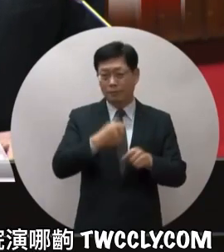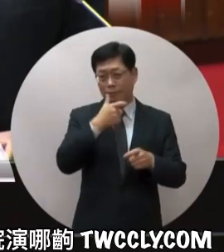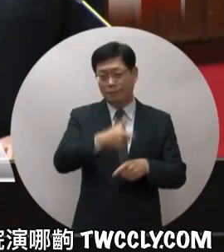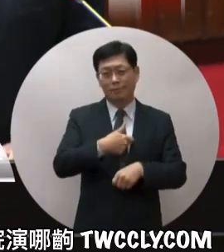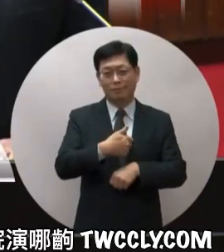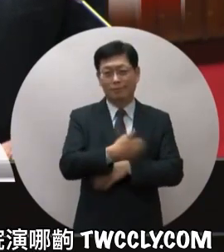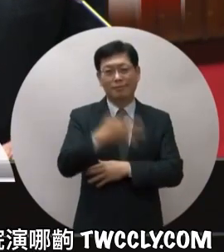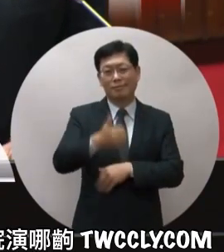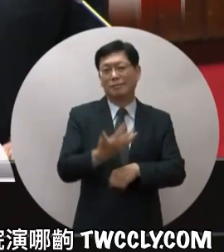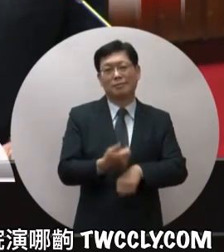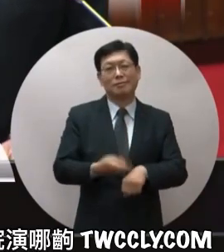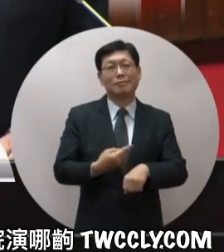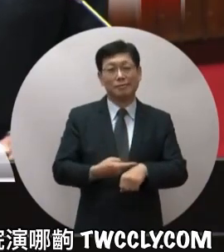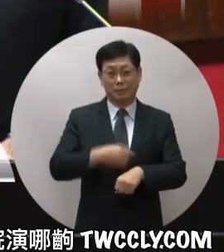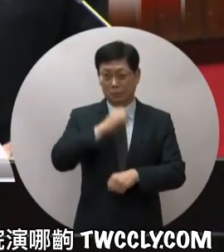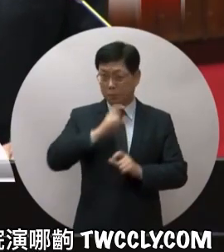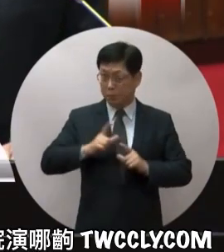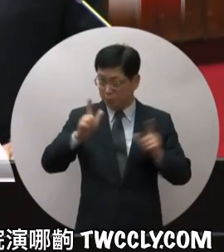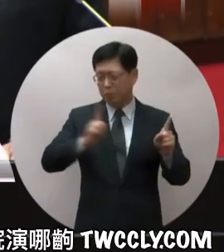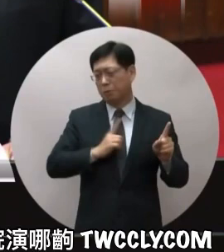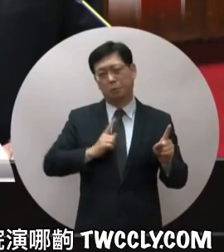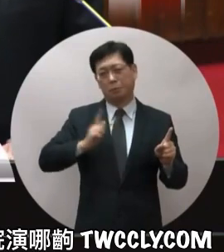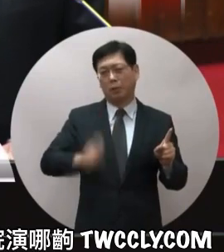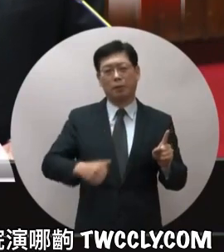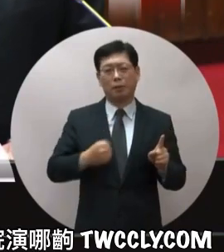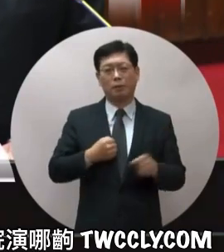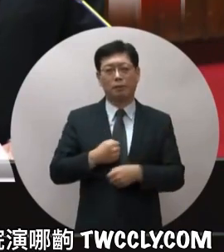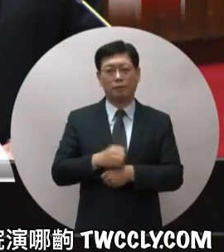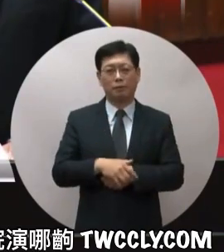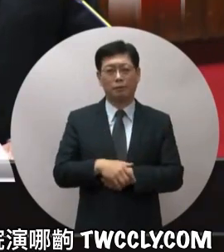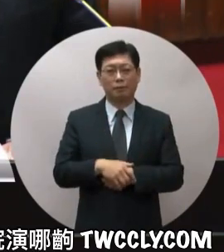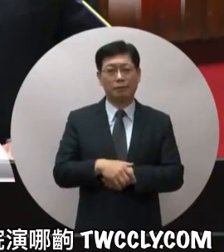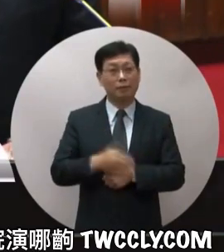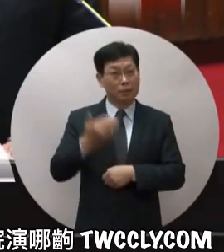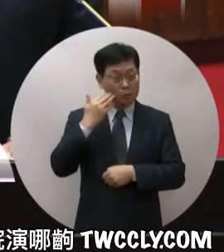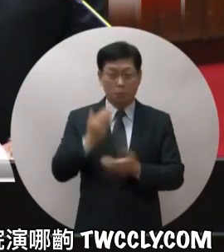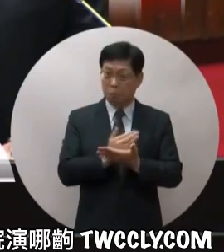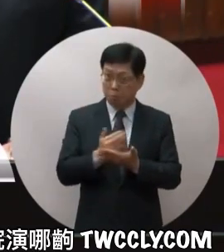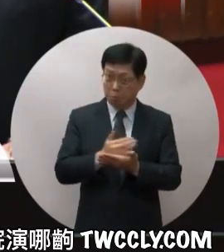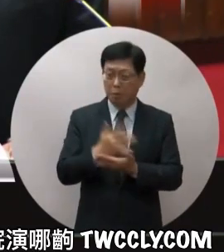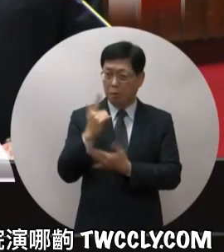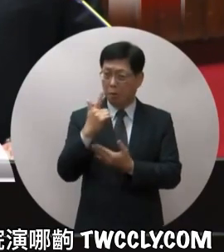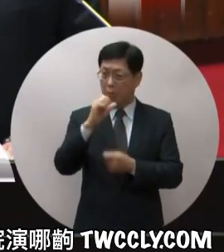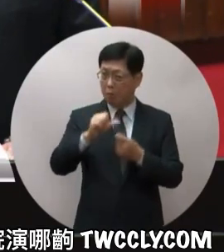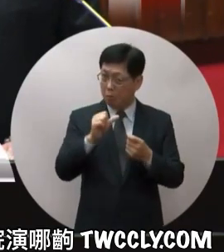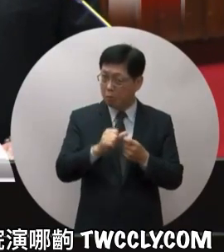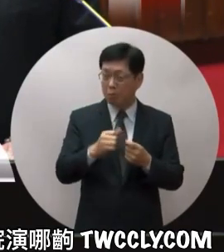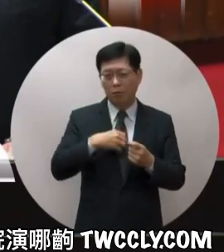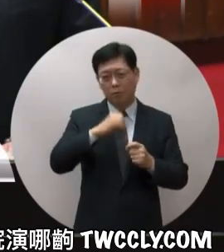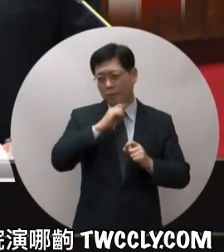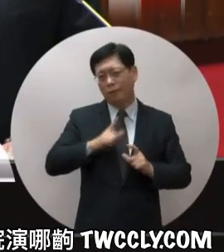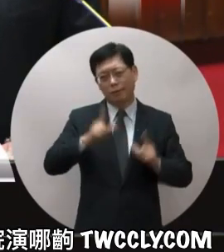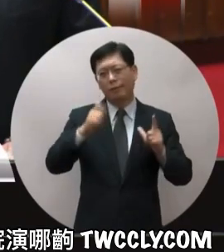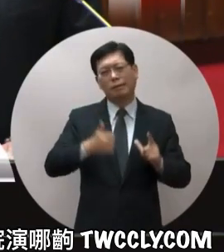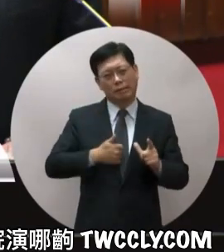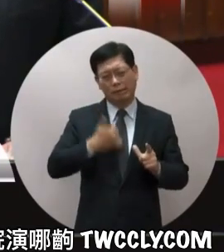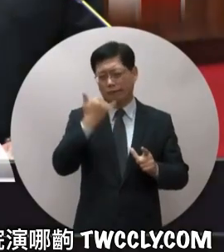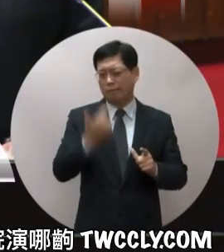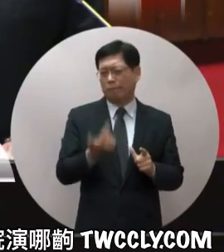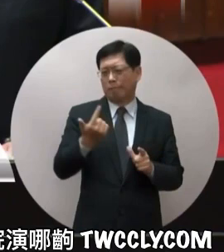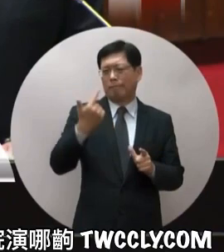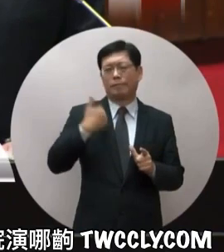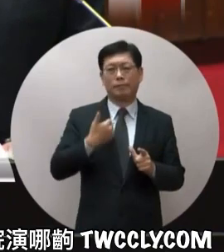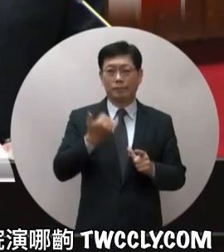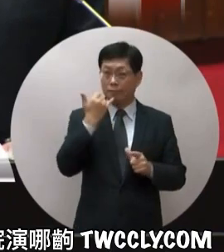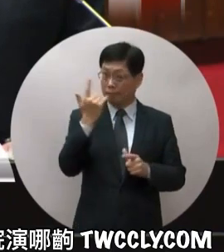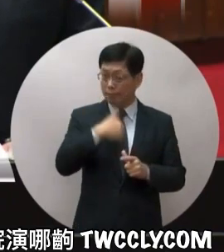館長館長這屏東的建設你最清楚他這個說如果平均跟做還要五年我們屏東實在應該加快角度來